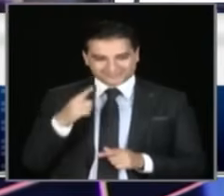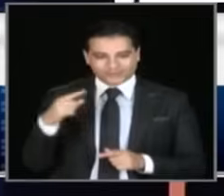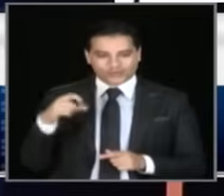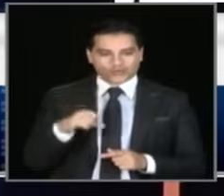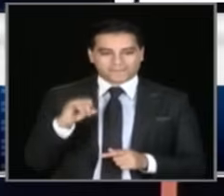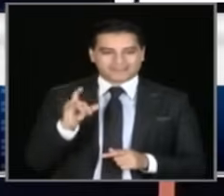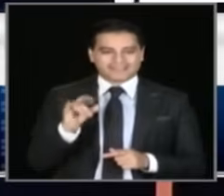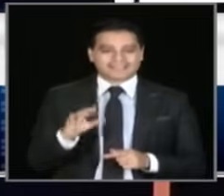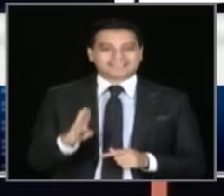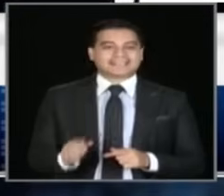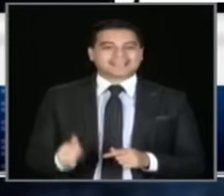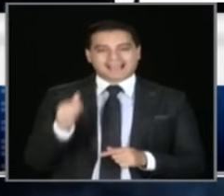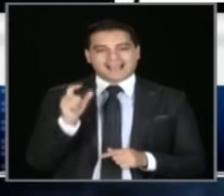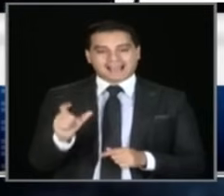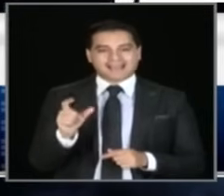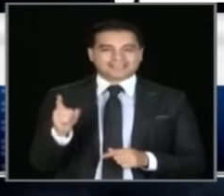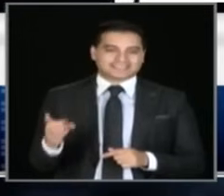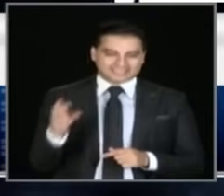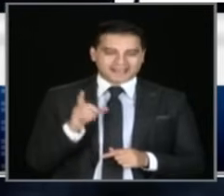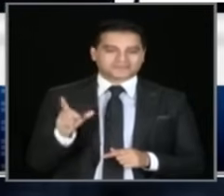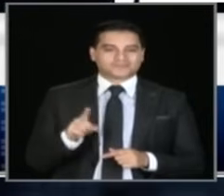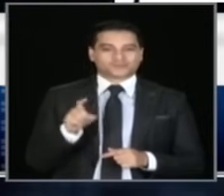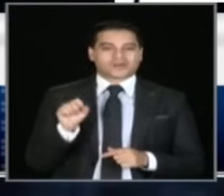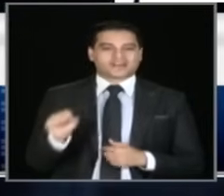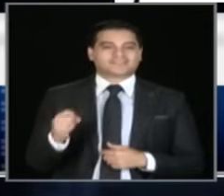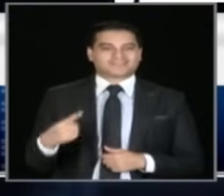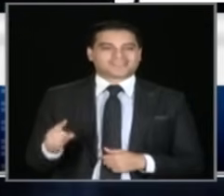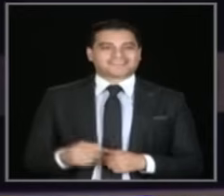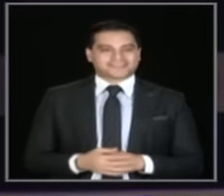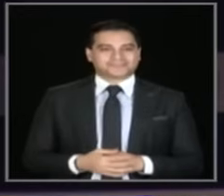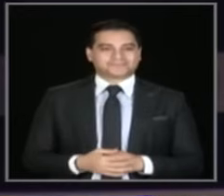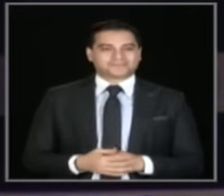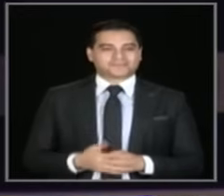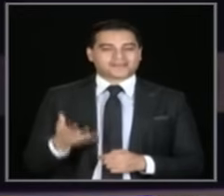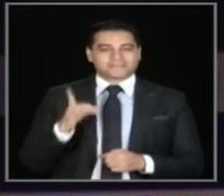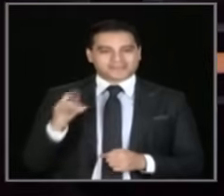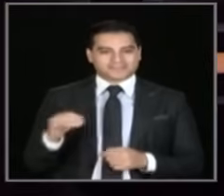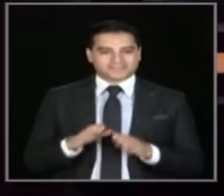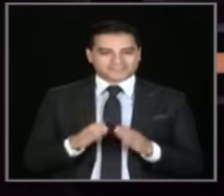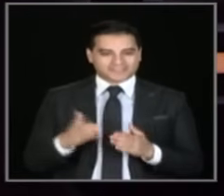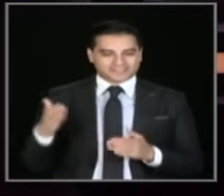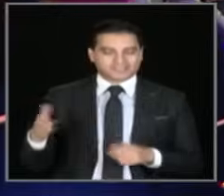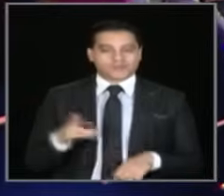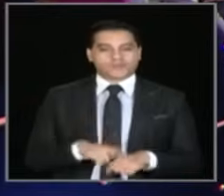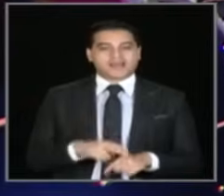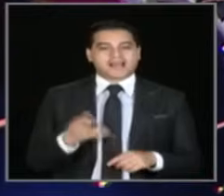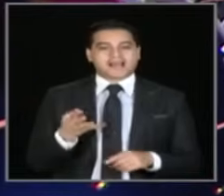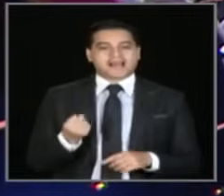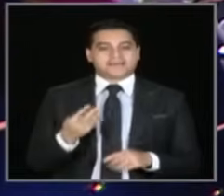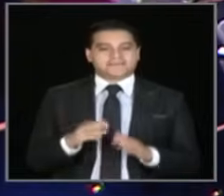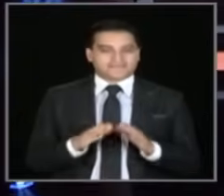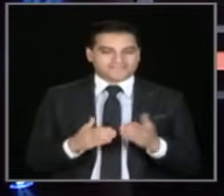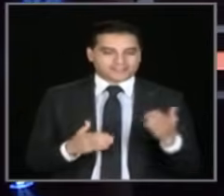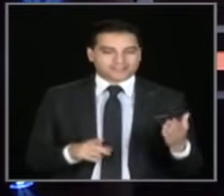اخيرا تايجرز جاوبتوا على سؤالكم. الحمد لله. 50 تايجرز 40